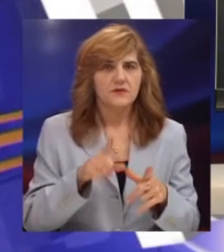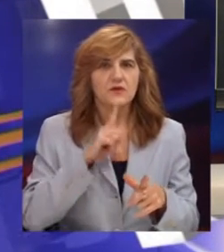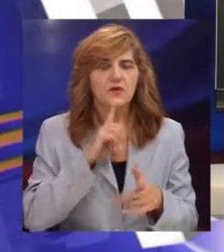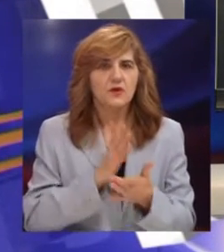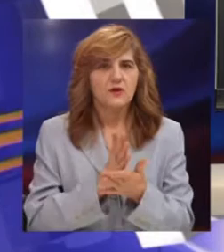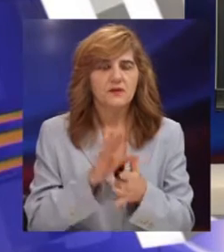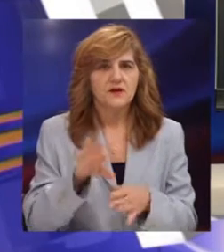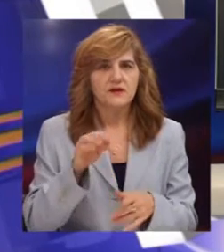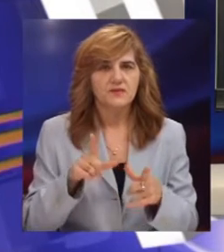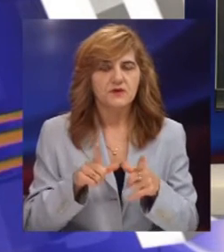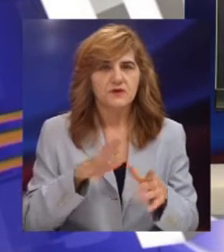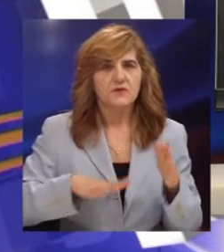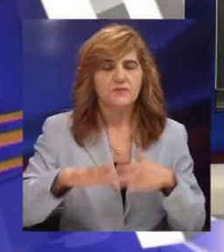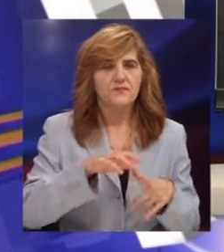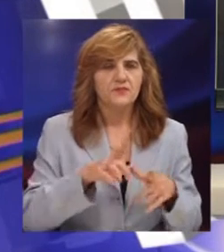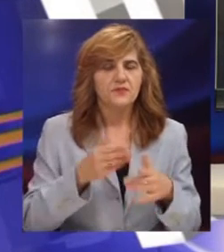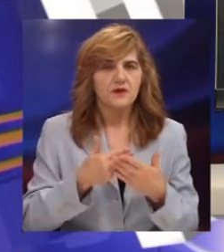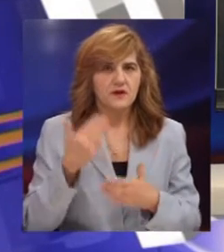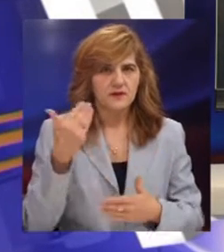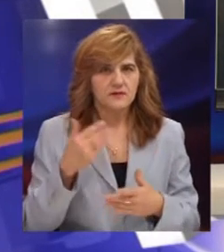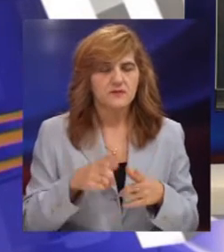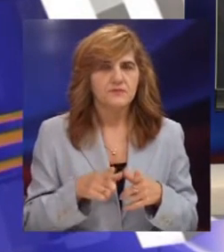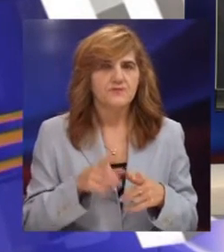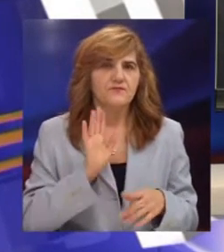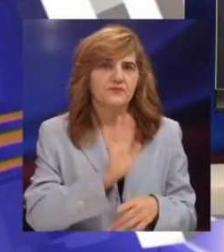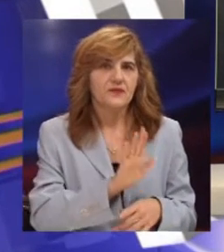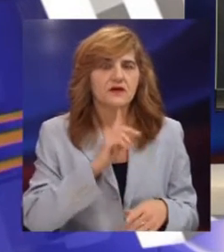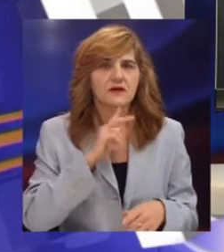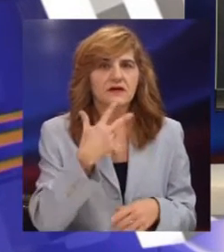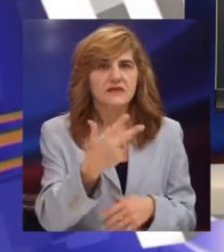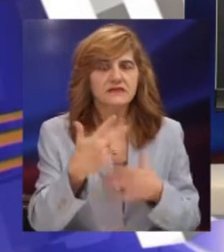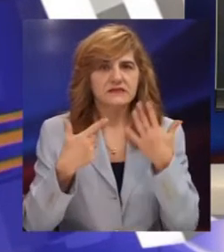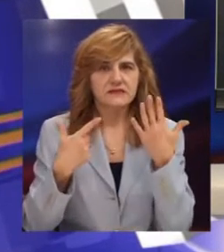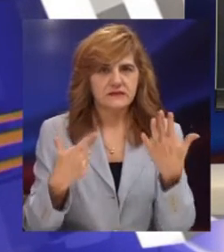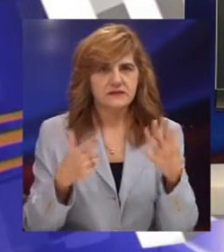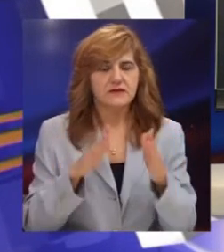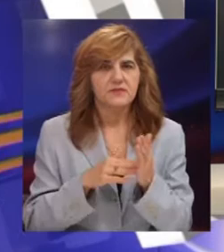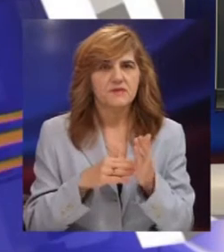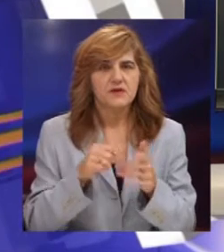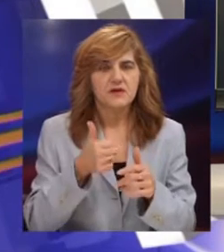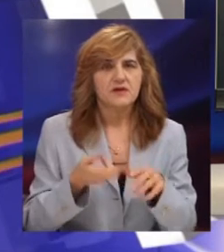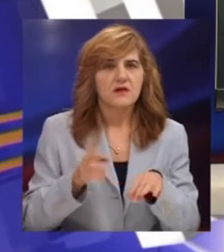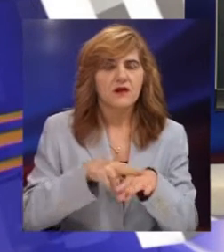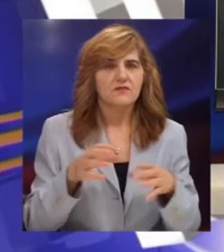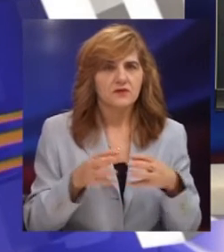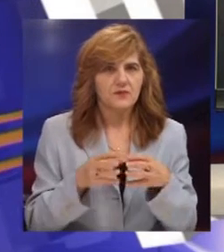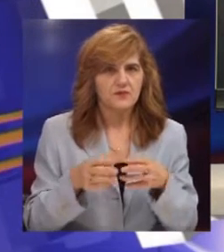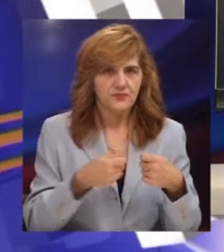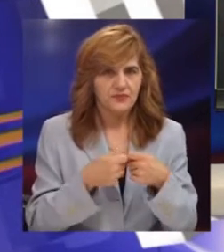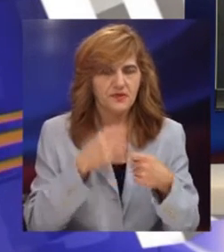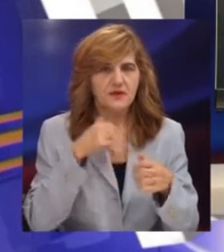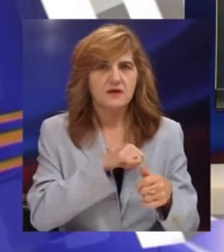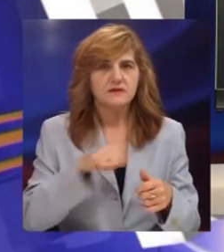sa kojih su izabrani u lokalni parlament. Hipotetički njih, 37, mogli bi da formiraju svoju većinu i sami